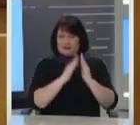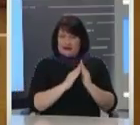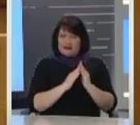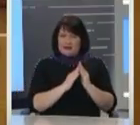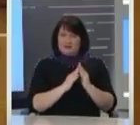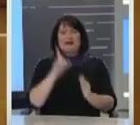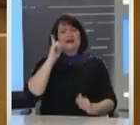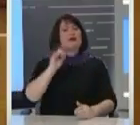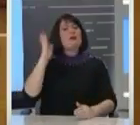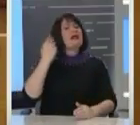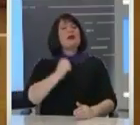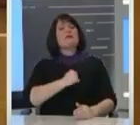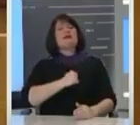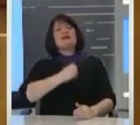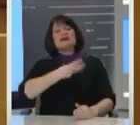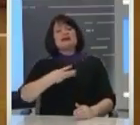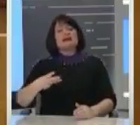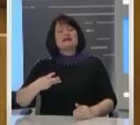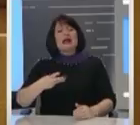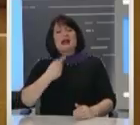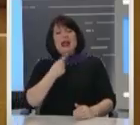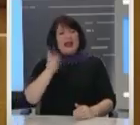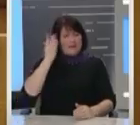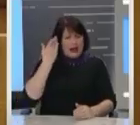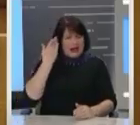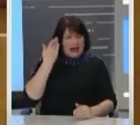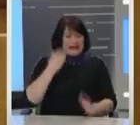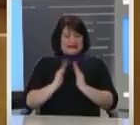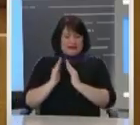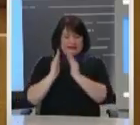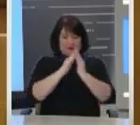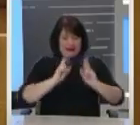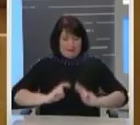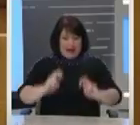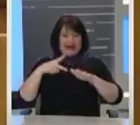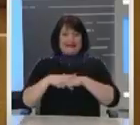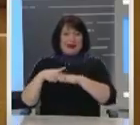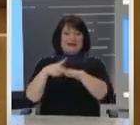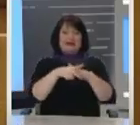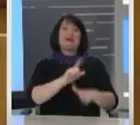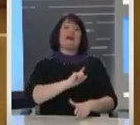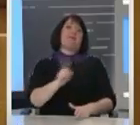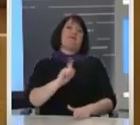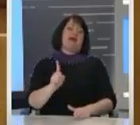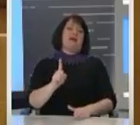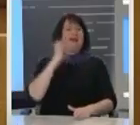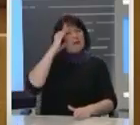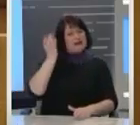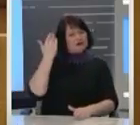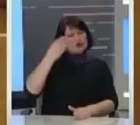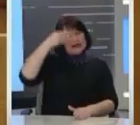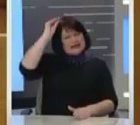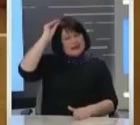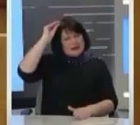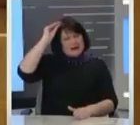παλιά θέση του ΣΥΡΙΖΑ, κανένα σπίτι στα χέρια τραπεζίτη, μάλιστα θυμάμαι εκείνη την έκρηξη του κυρίου Τσίπρα, τη θυμάστε όλοι, που σε μια